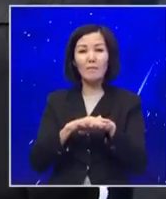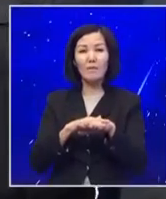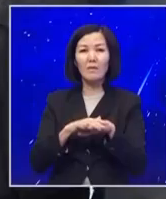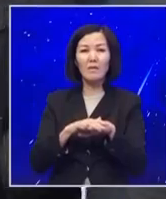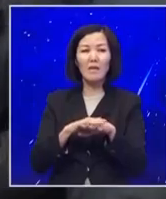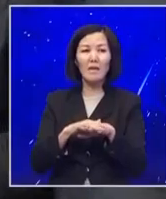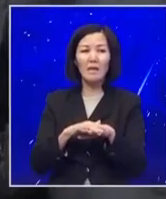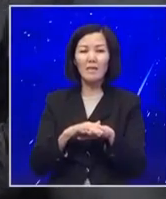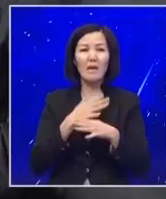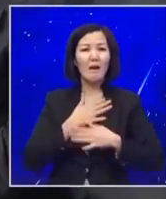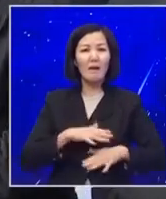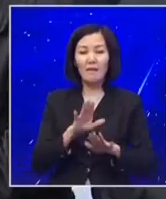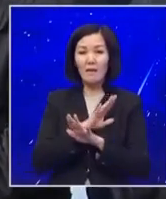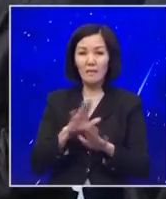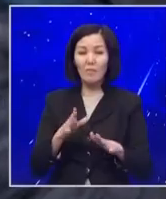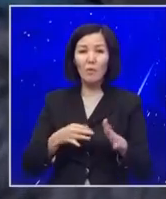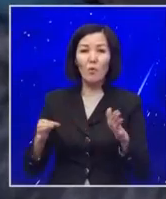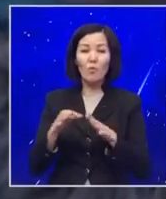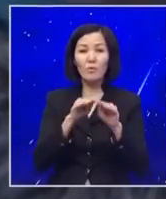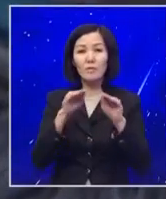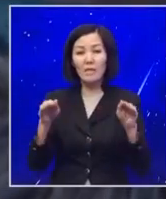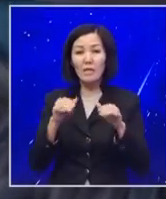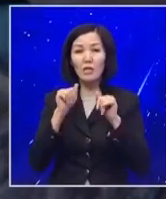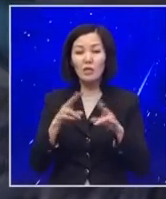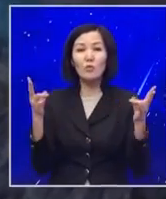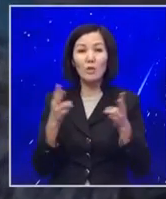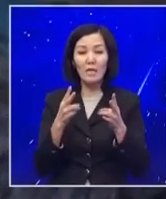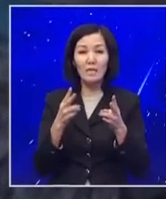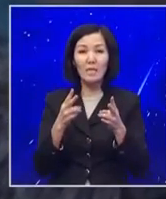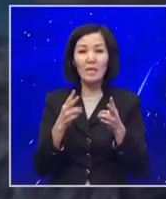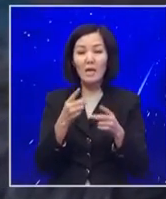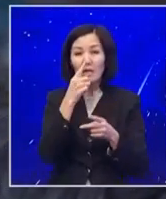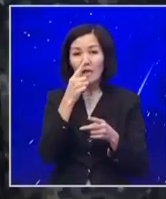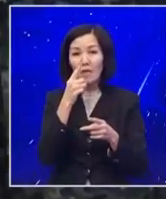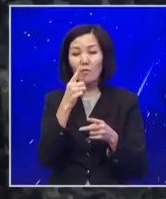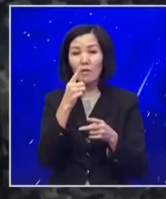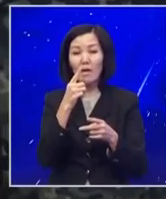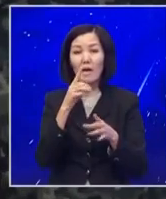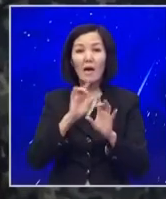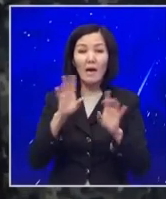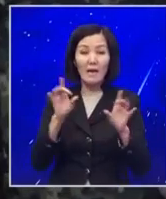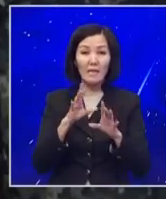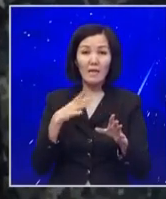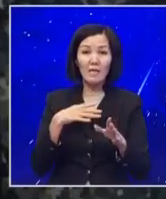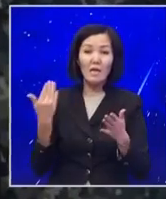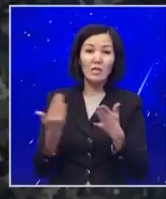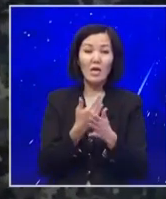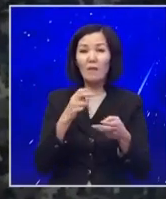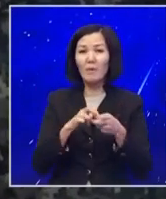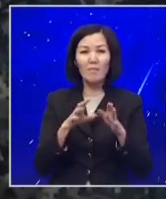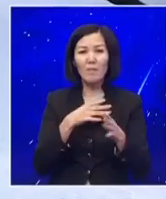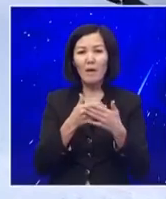тұтпады. Өтініштері аудан облыс деңгейінде қаралғанын қалайды. Таяуда аудан әкімде құлақ қағыс еткен. Жалпы бұл жаңа проблема